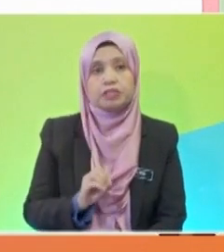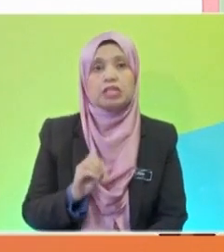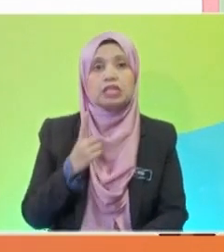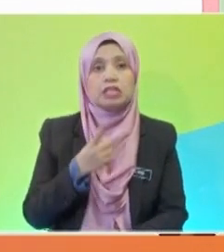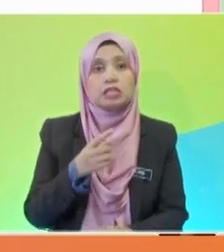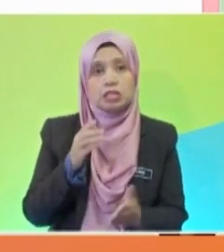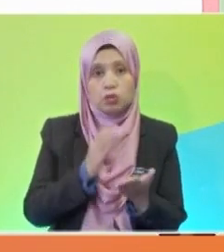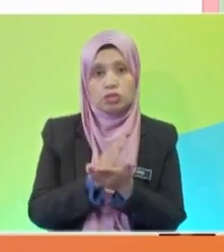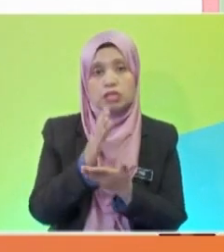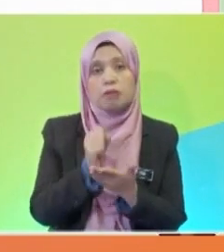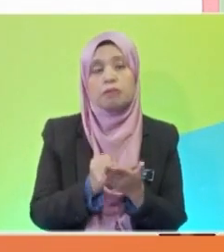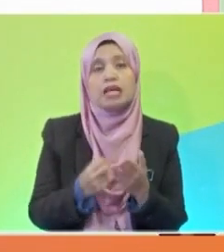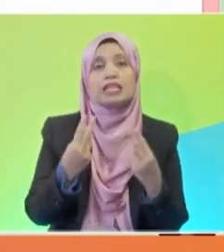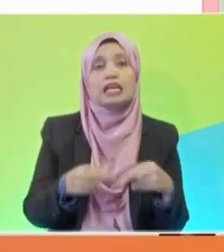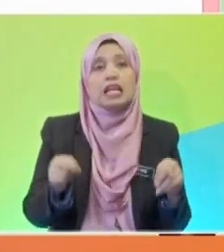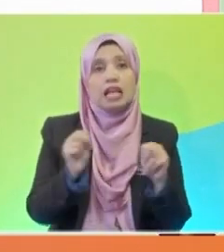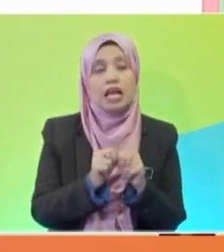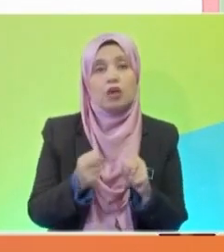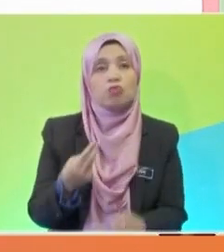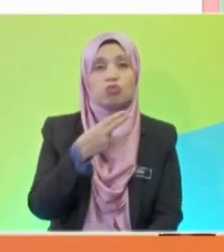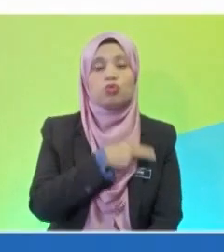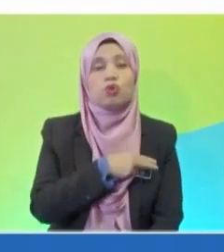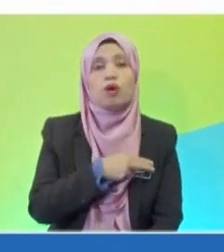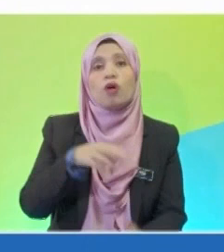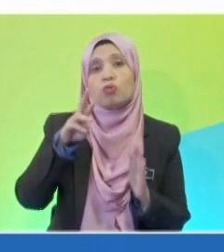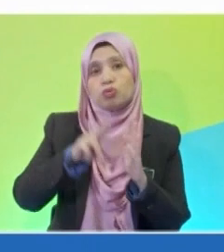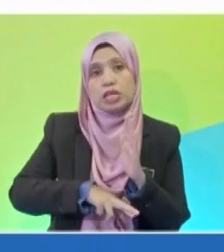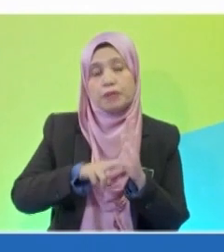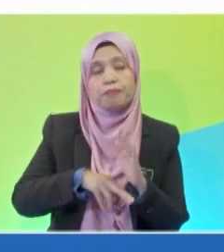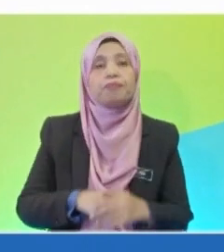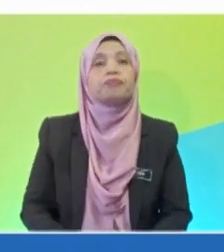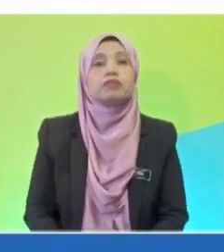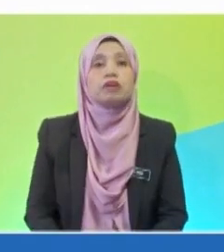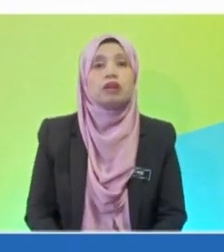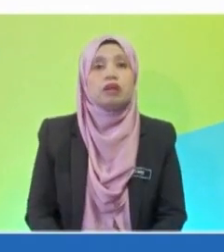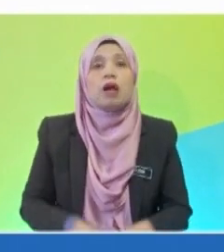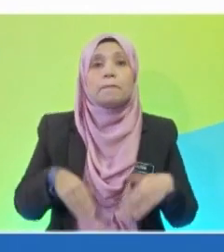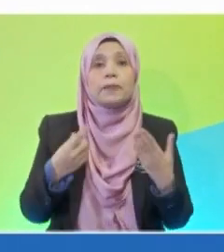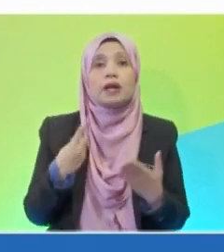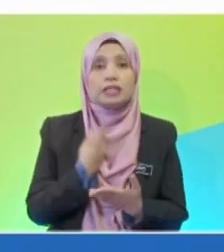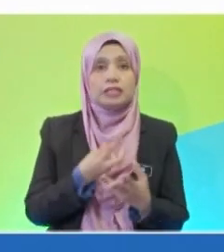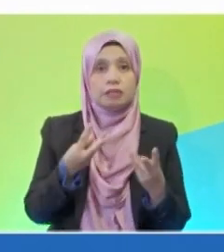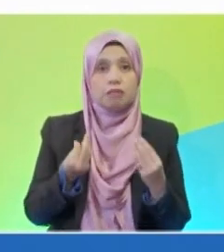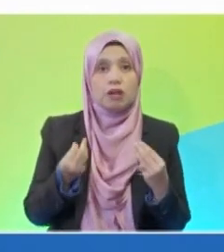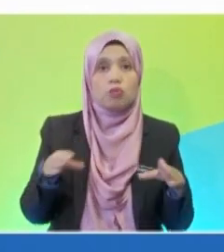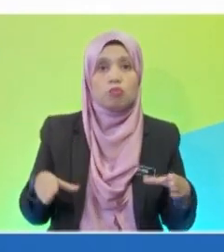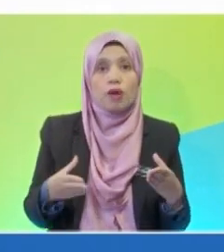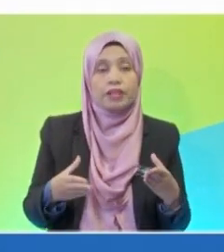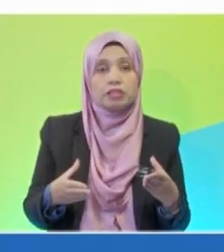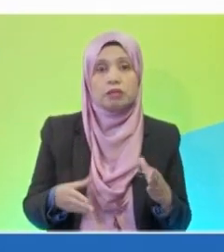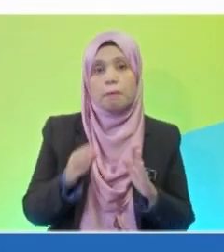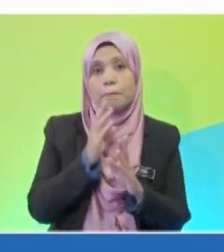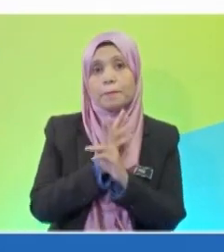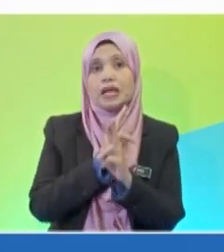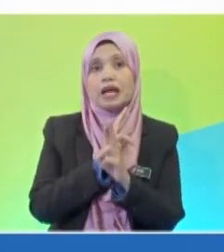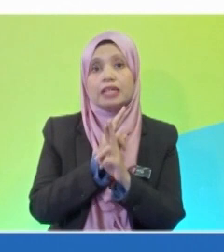untung bersih itu. Baru awak sediakan akaun pengasingan untung rugi. Sekarang cikgu tunjuk bagaimana kita nak buat pelarasan untung bersih. Ini format. Bukan format